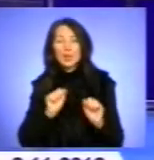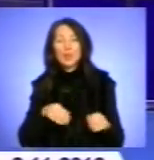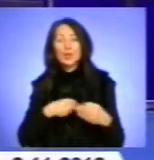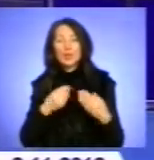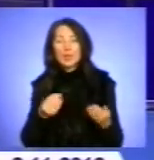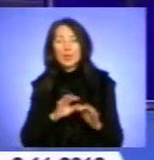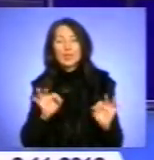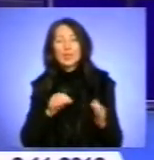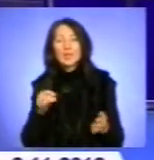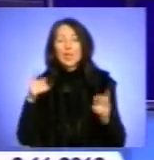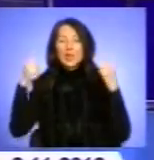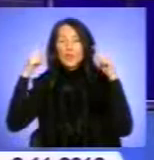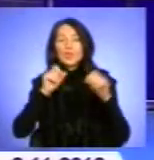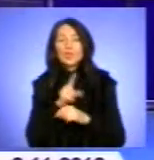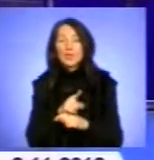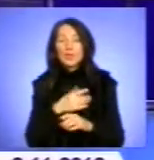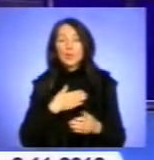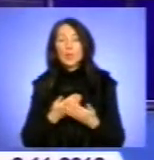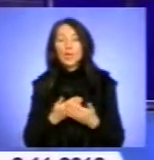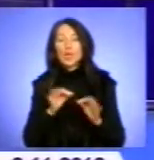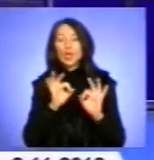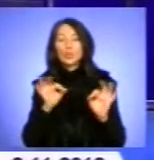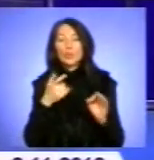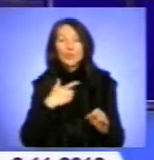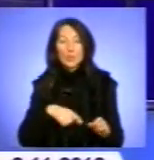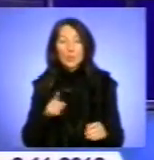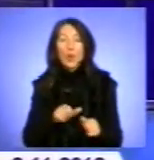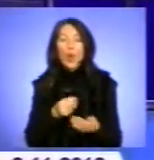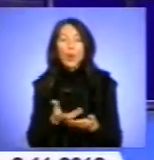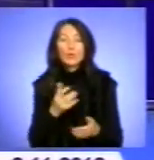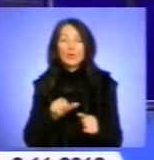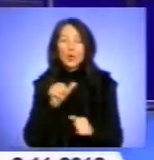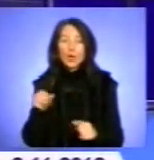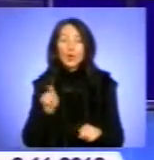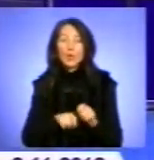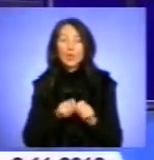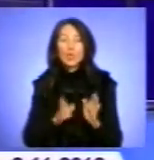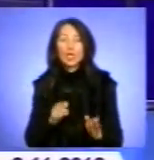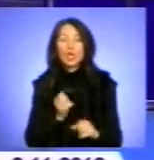наприклад, розповідь про себе. Його оцінюватимуть окремо, а перевірятимуть тільки роботи